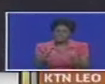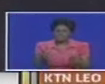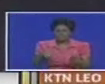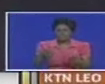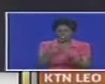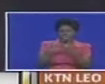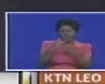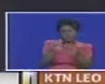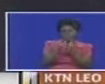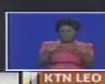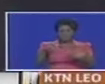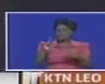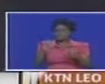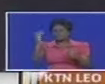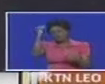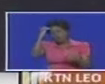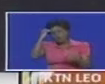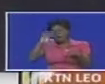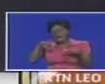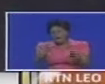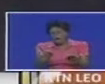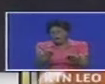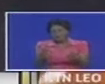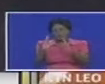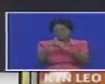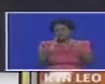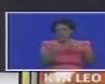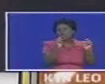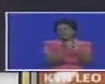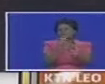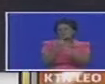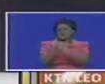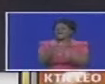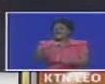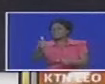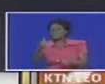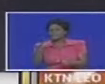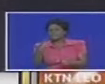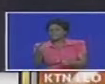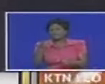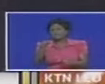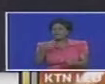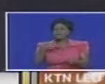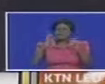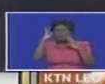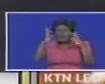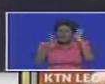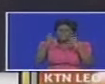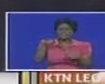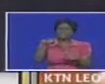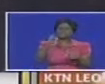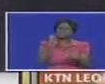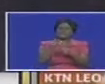leo walisema hawajahamasishwa vilivyo kuhusu mpango huu, huku wengine wakisema kuwa hofu walionayo ndio